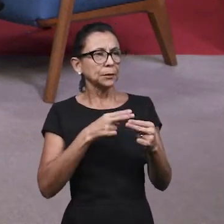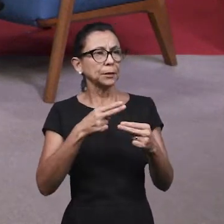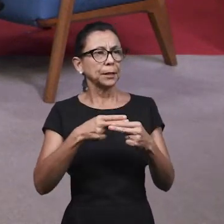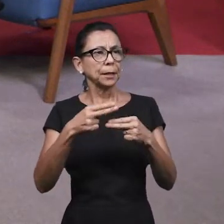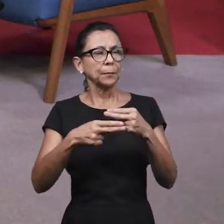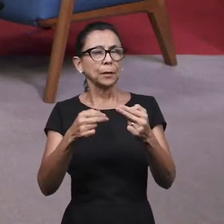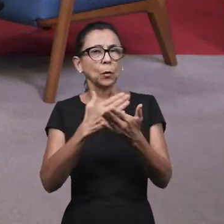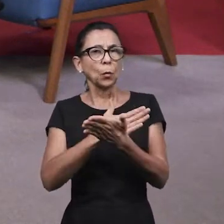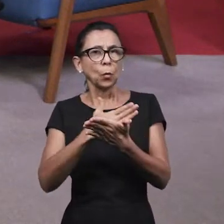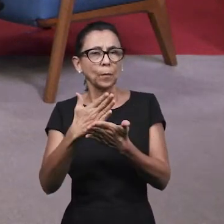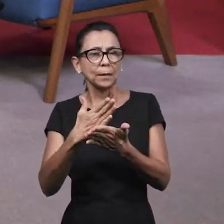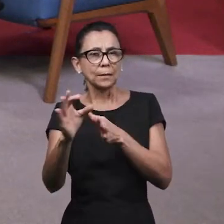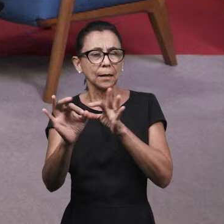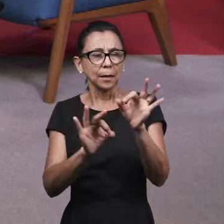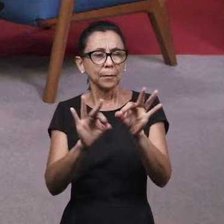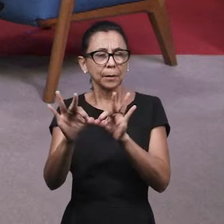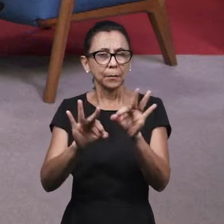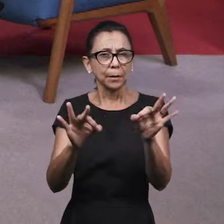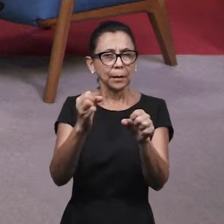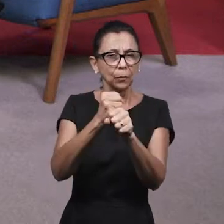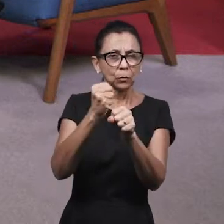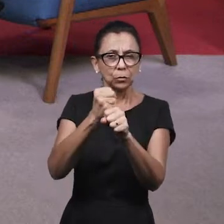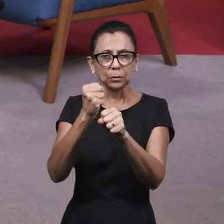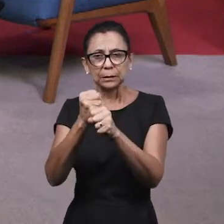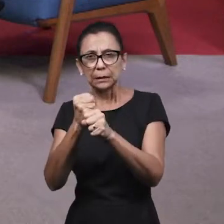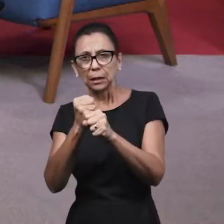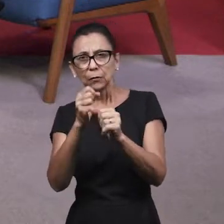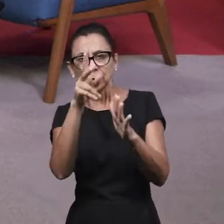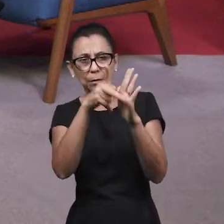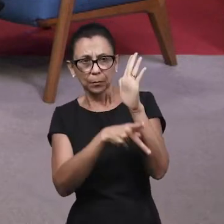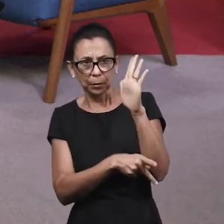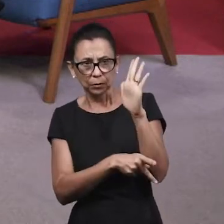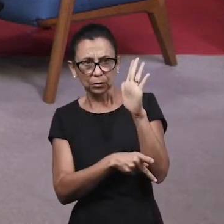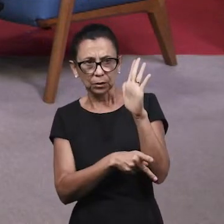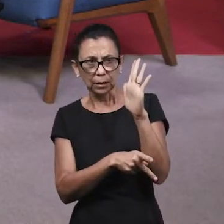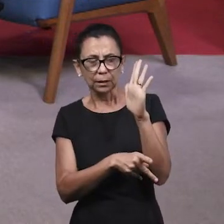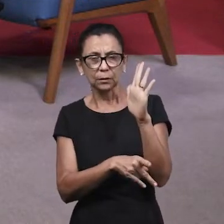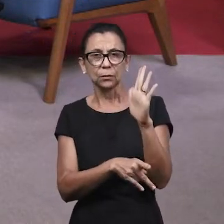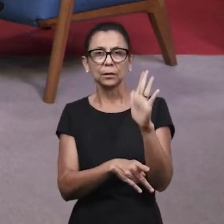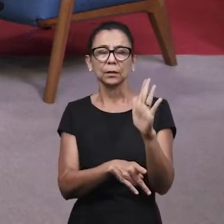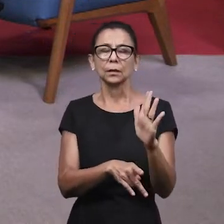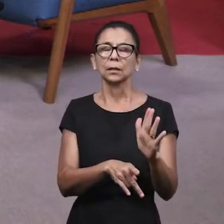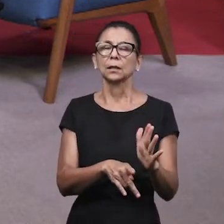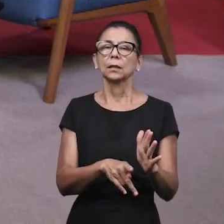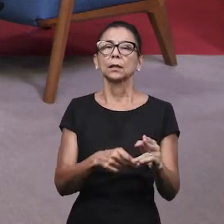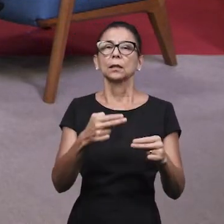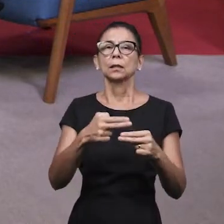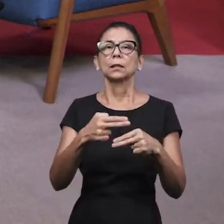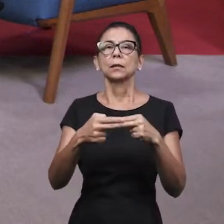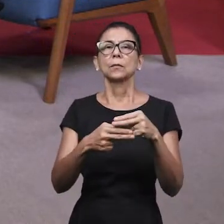on va faire cela, la reconstruction va être comme ci, comme ça, nous allons attendre le 3e jour.